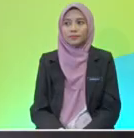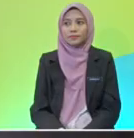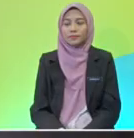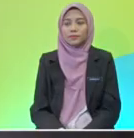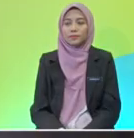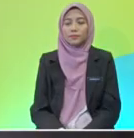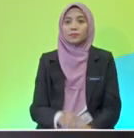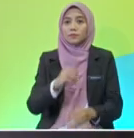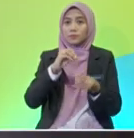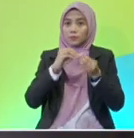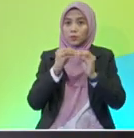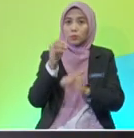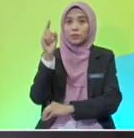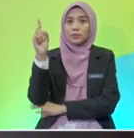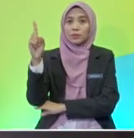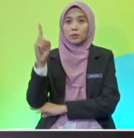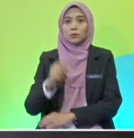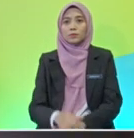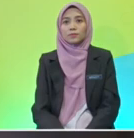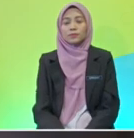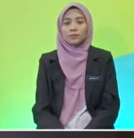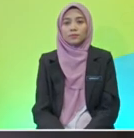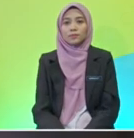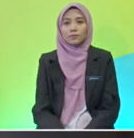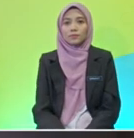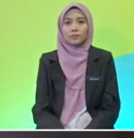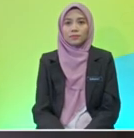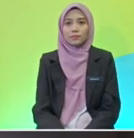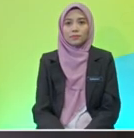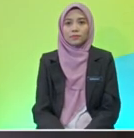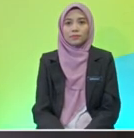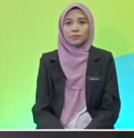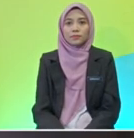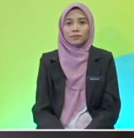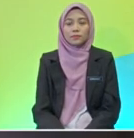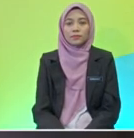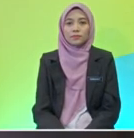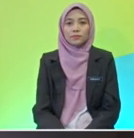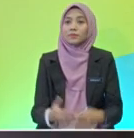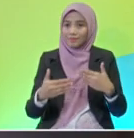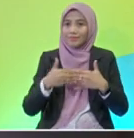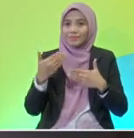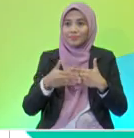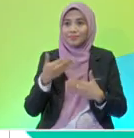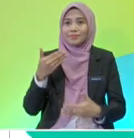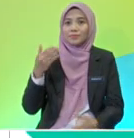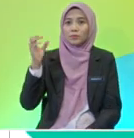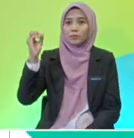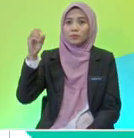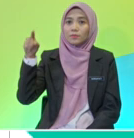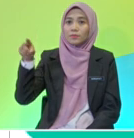soalnya satu oke senang aja Syifa